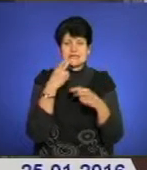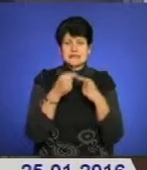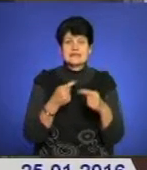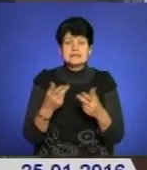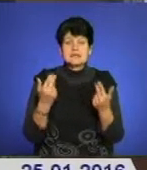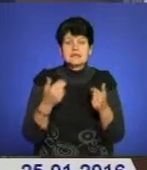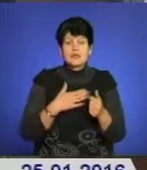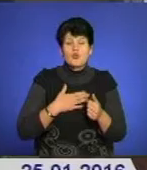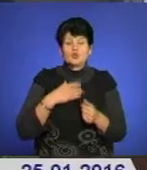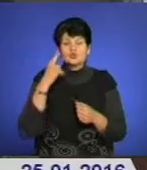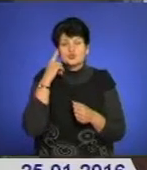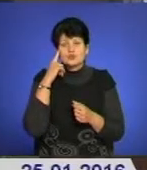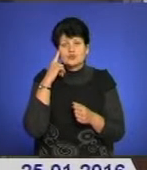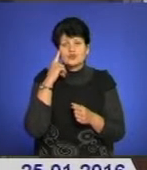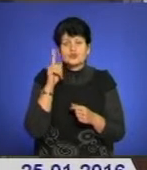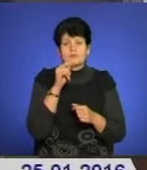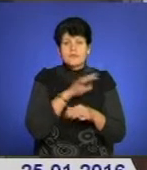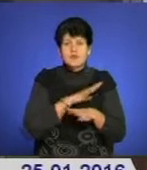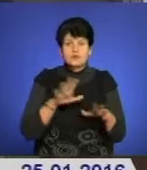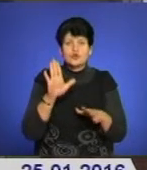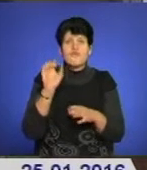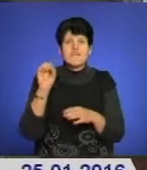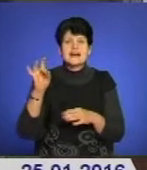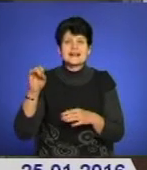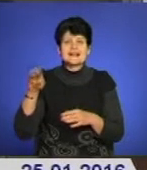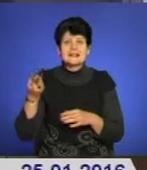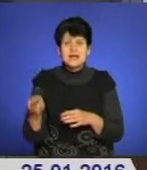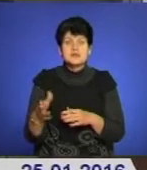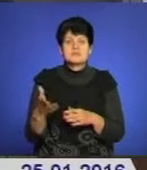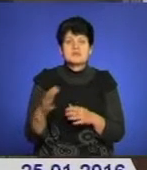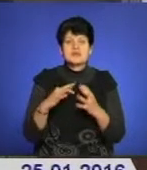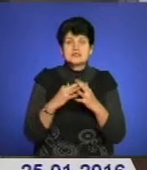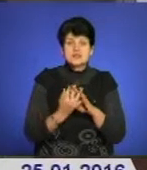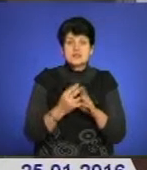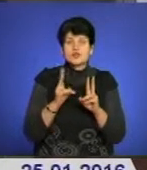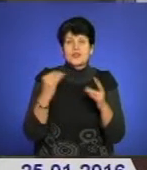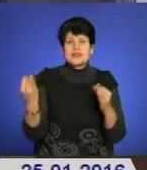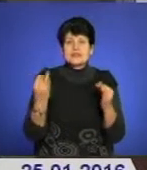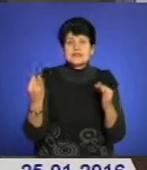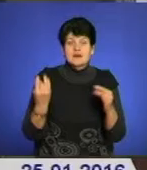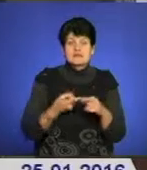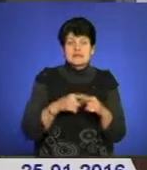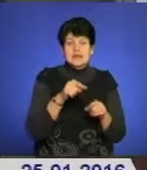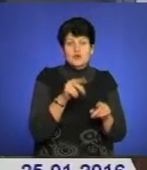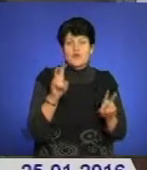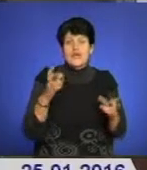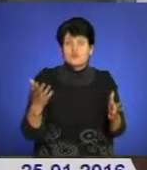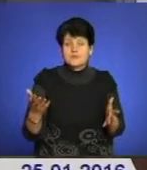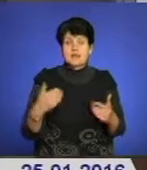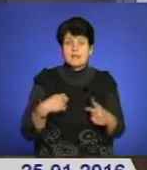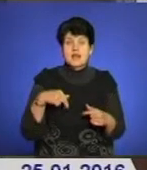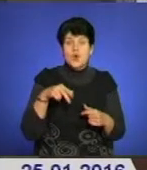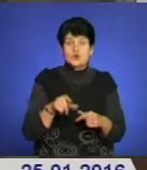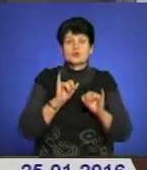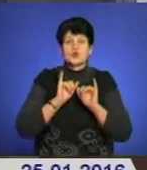на мою думку, так, тому що якщо б не було вертепу у селі, то б ніхто, ну, так не цікавився цією темою. А ми ходимо